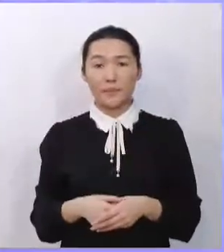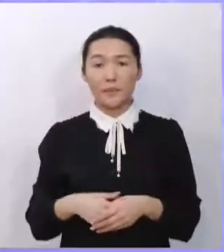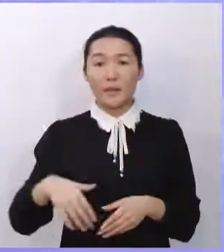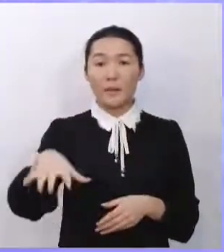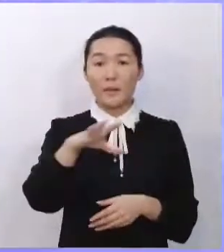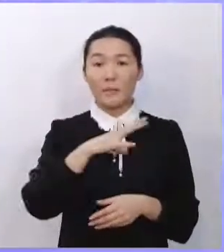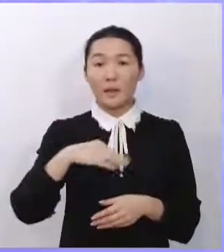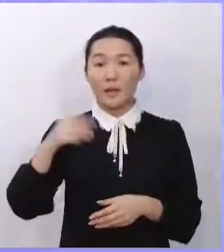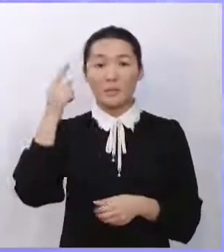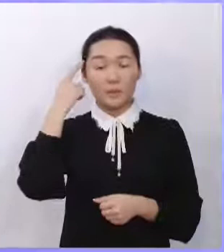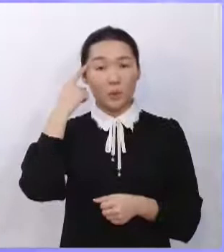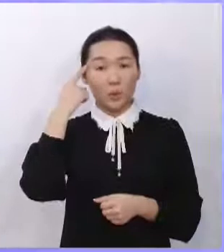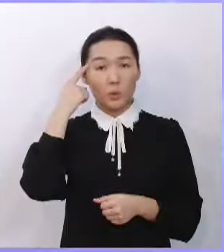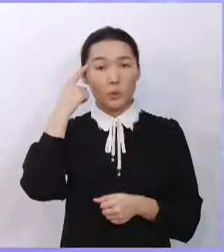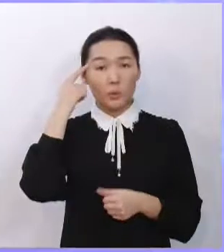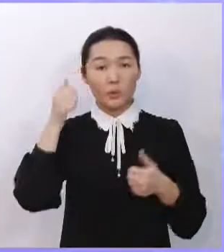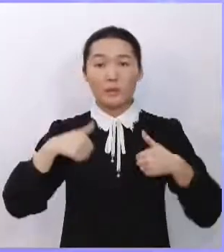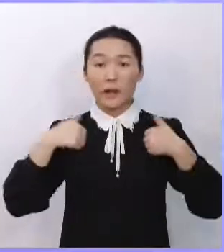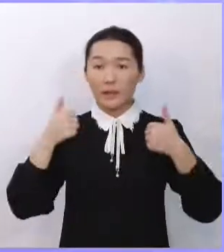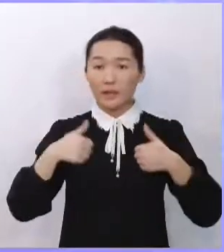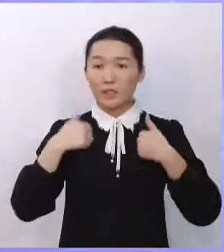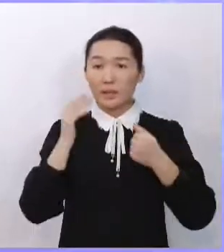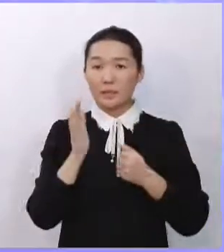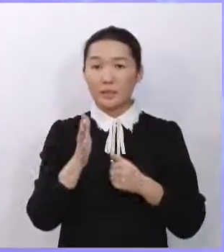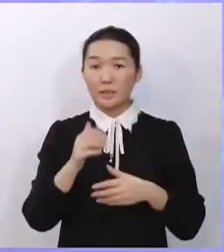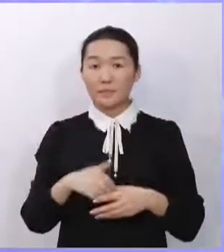Баарыбыз ойлонобуз, аракет жасайбыз.